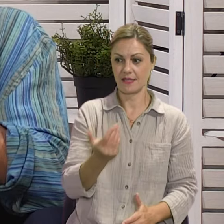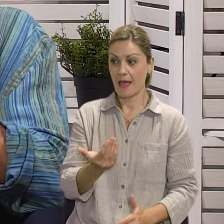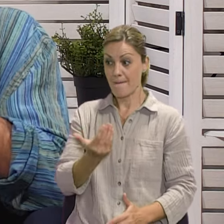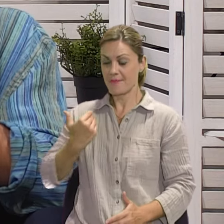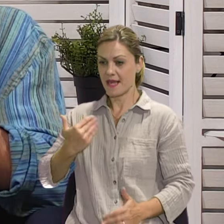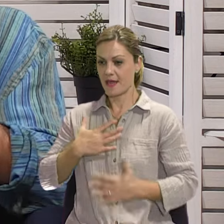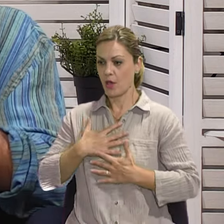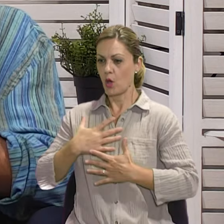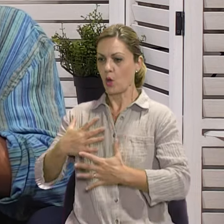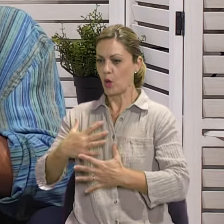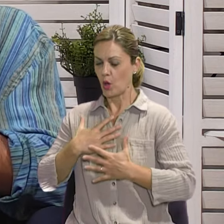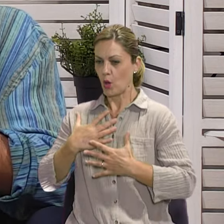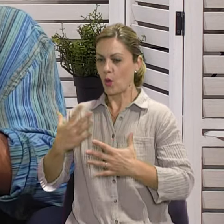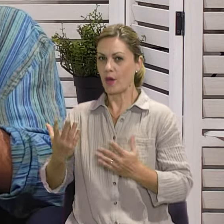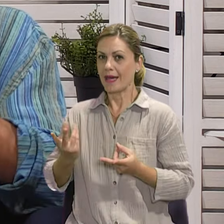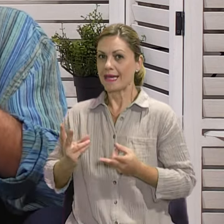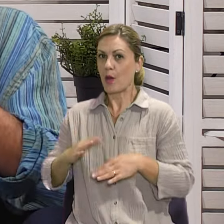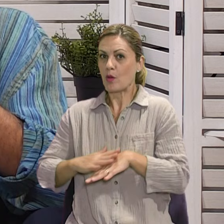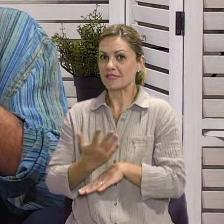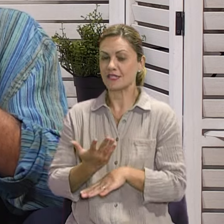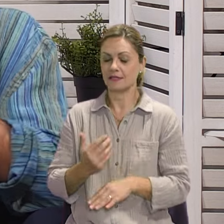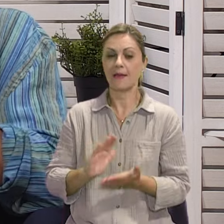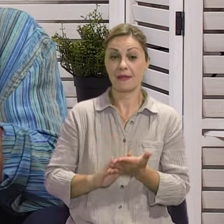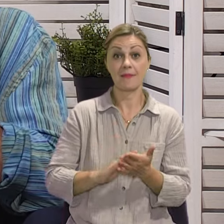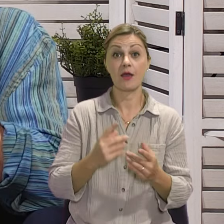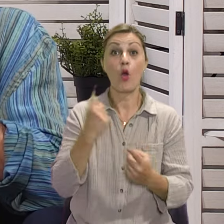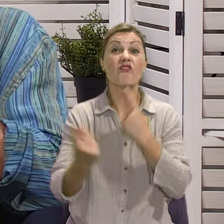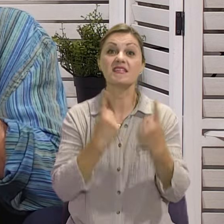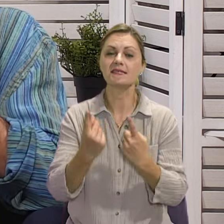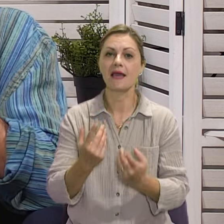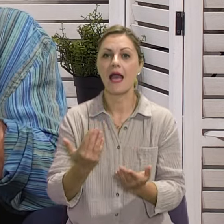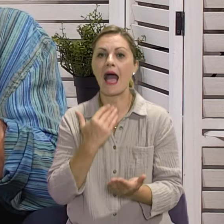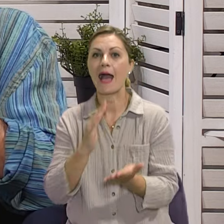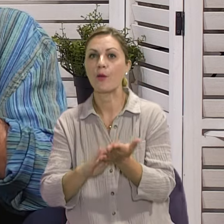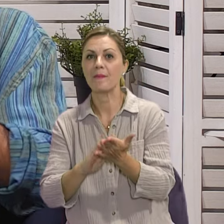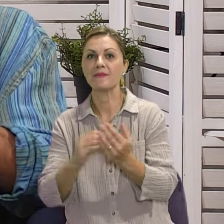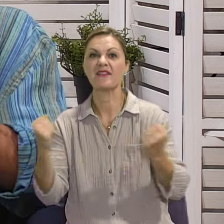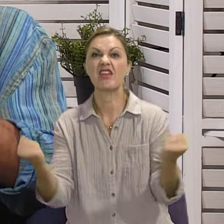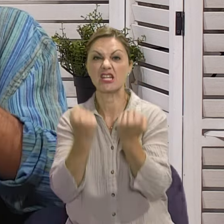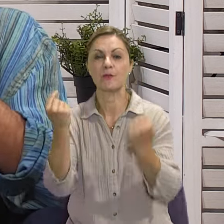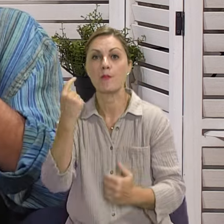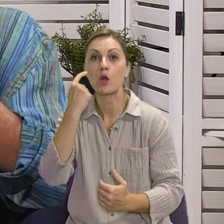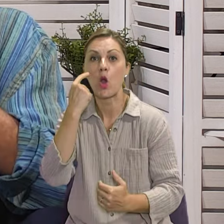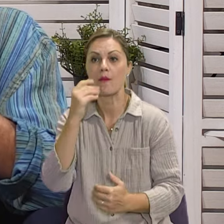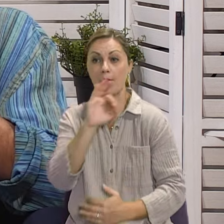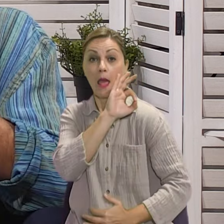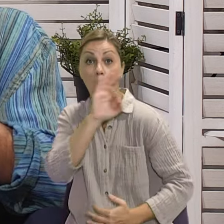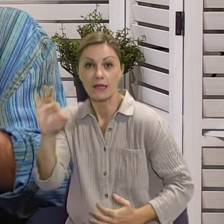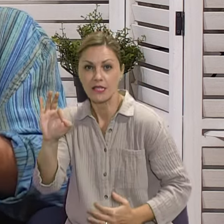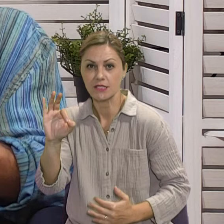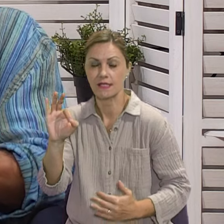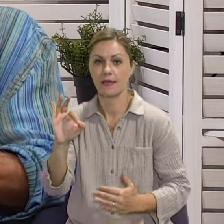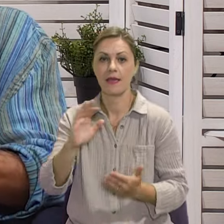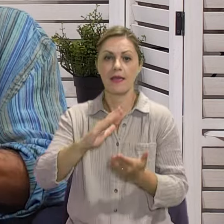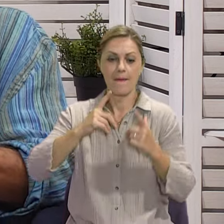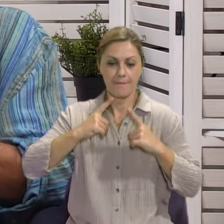Sve zavisi kakve su bile probe. Ako su probe bile bez velike drame, ako su išle